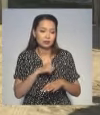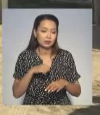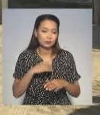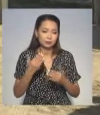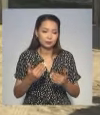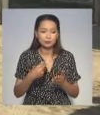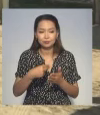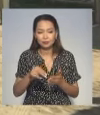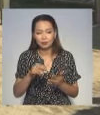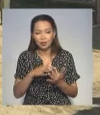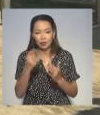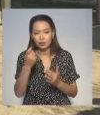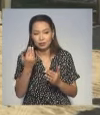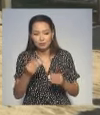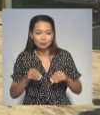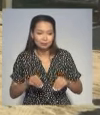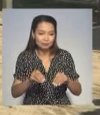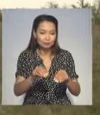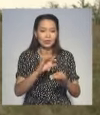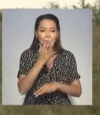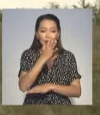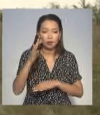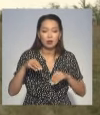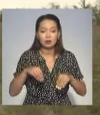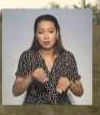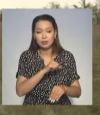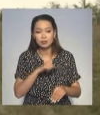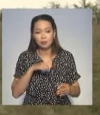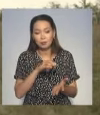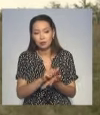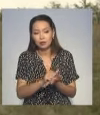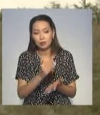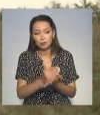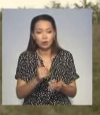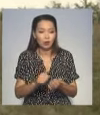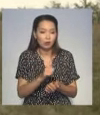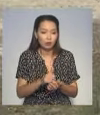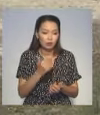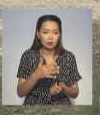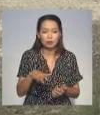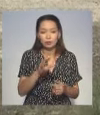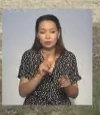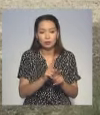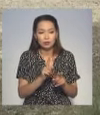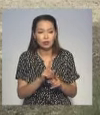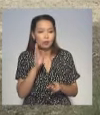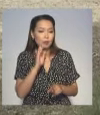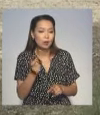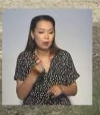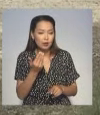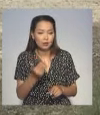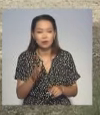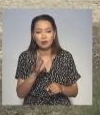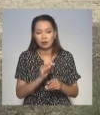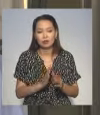шаруашылығы. Шаруалар негізінен дәнді дақылдар мен бау-бақша өсіреді. Соңғы жылдардағы құрғақшылыққа байланысты шаруалар суды аз қажет ететін өнім